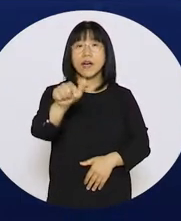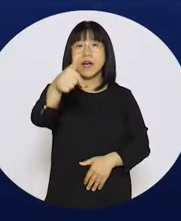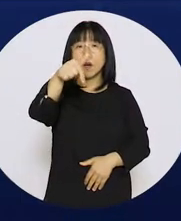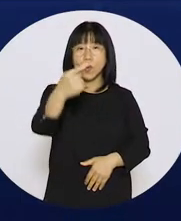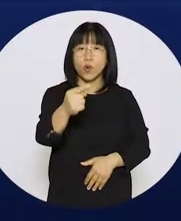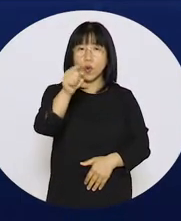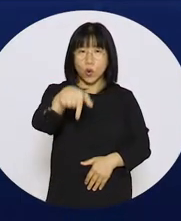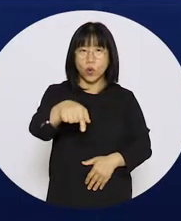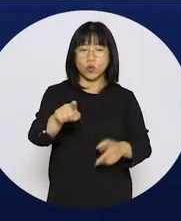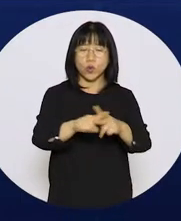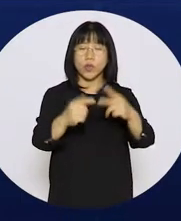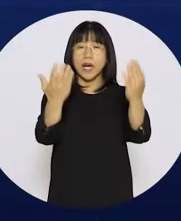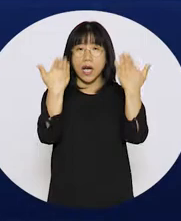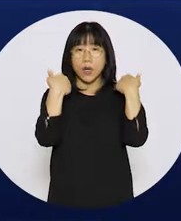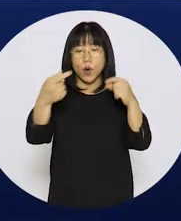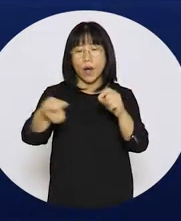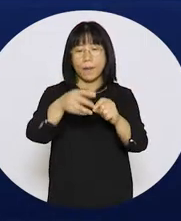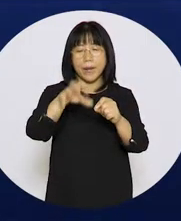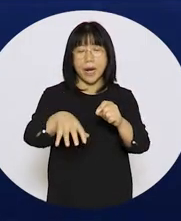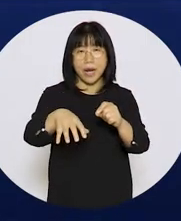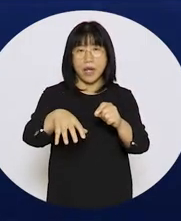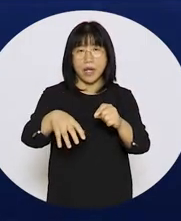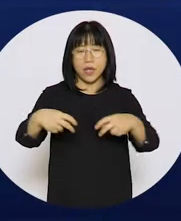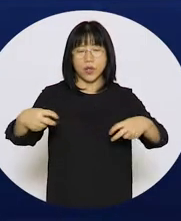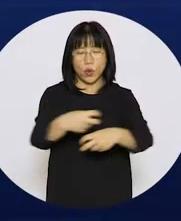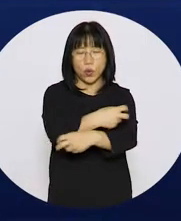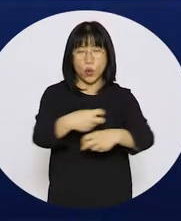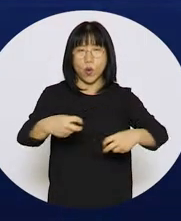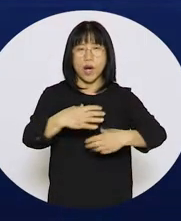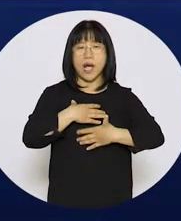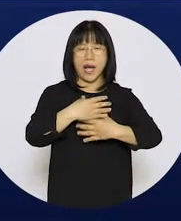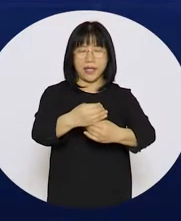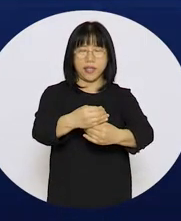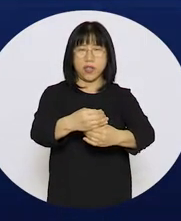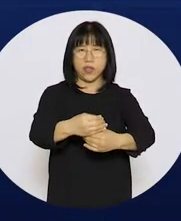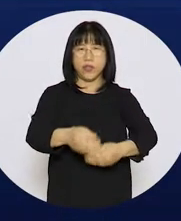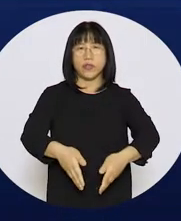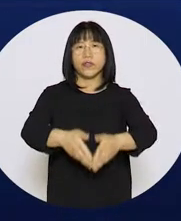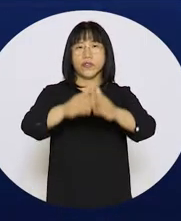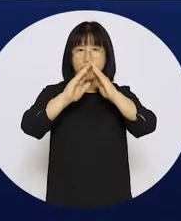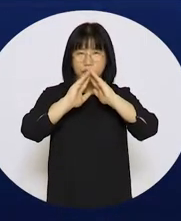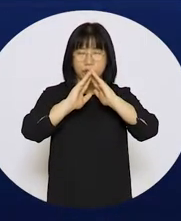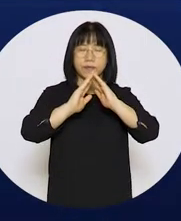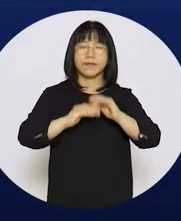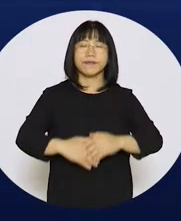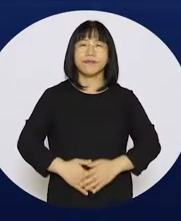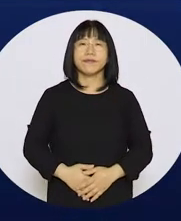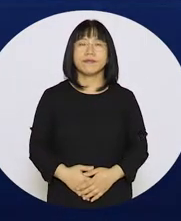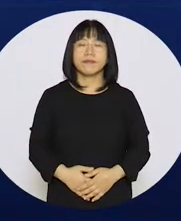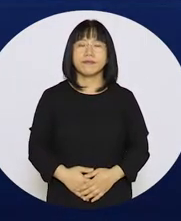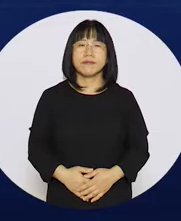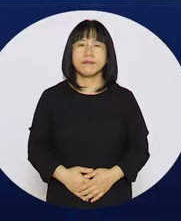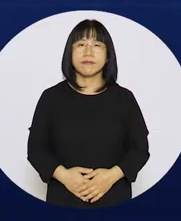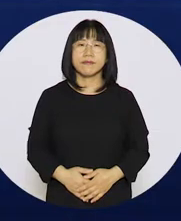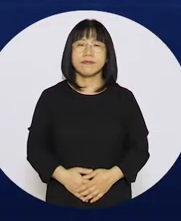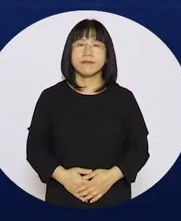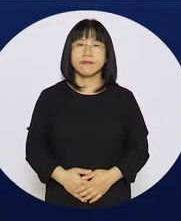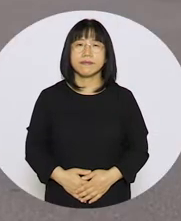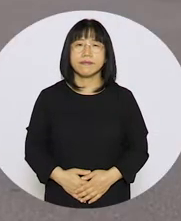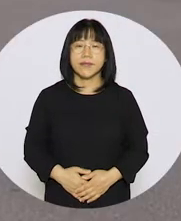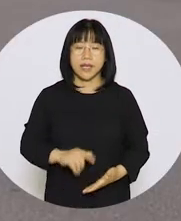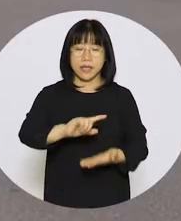가곡 초등학교 어린이 보호구역에 교통 안전 시설물을 설치해 어린이 안전 지키기 에 발벗고 나섰습니다